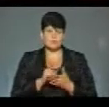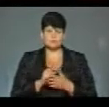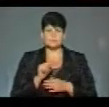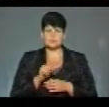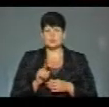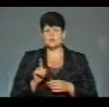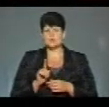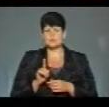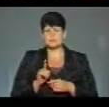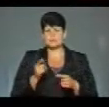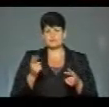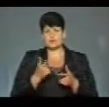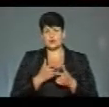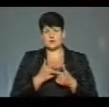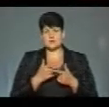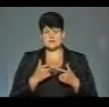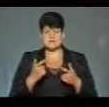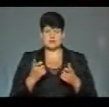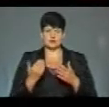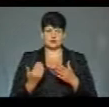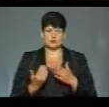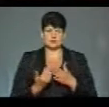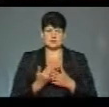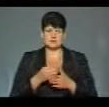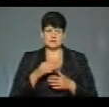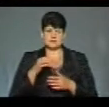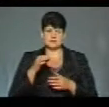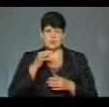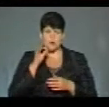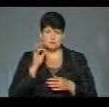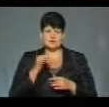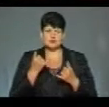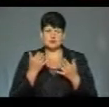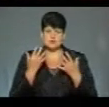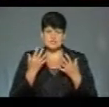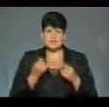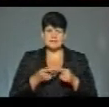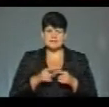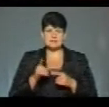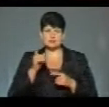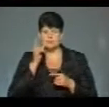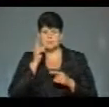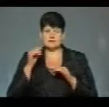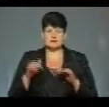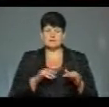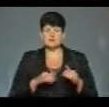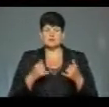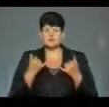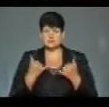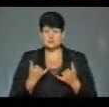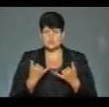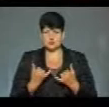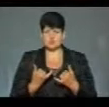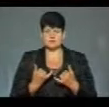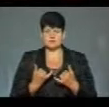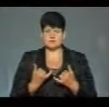що інформаційні оці інноваційні компетенції, вони на сьогоднішній день, це мобільність, динамізм, вони сьогодні,